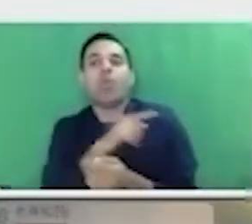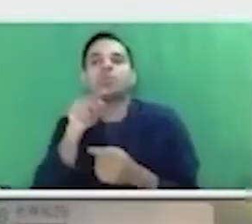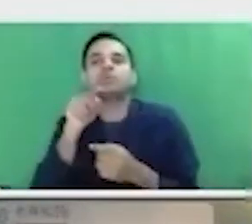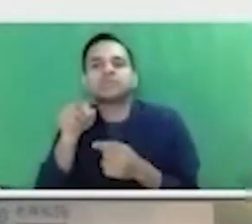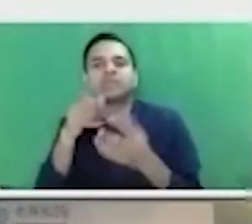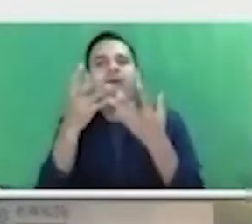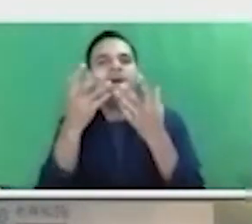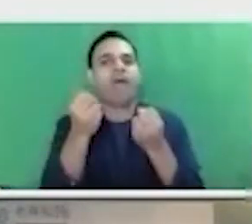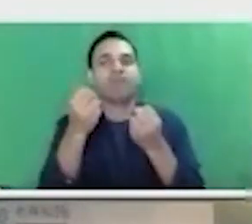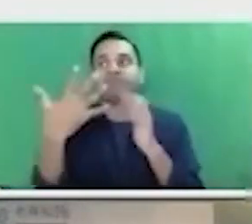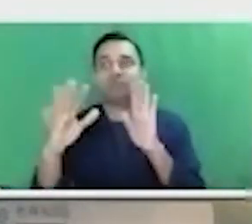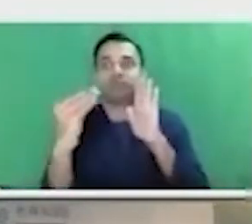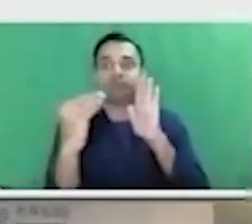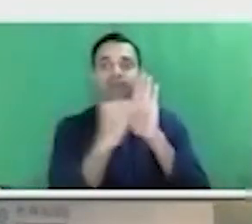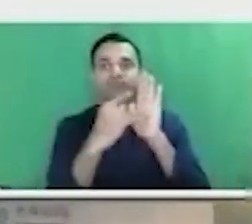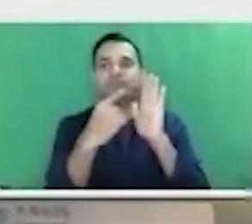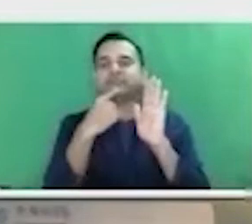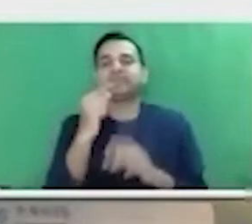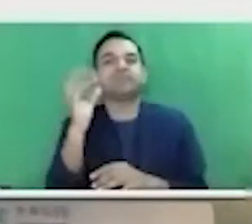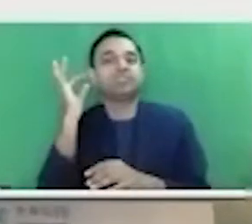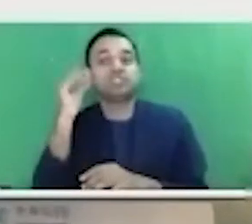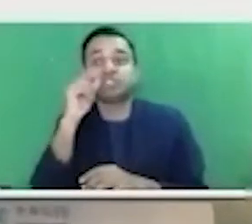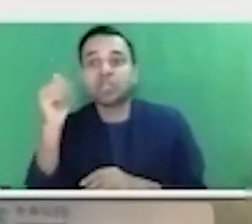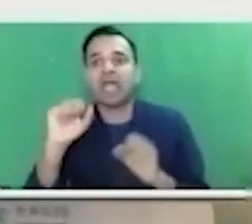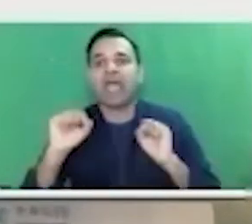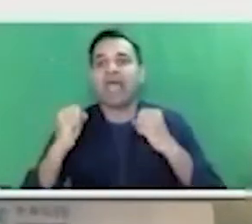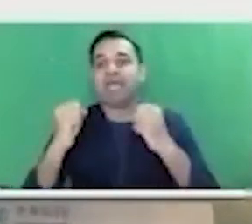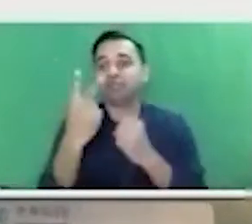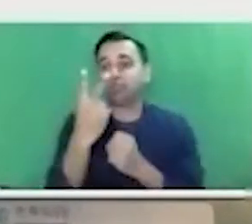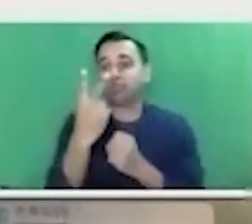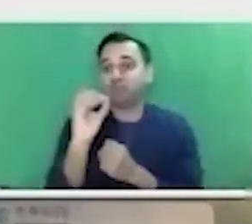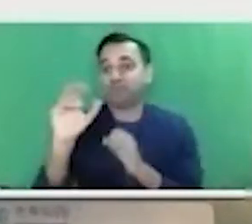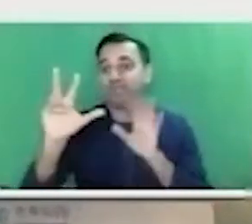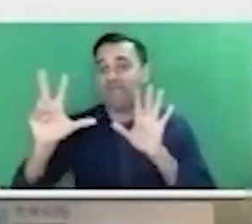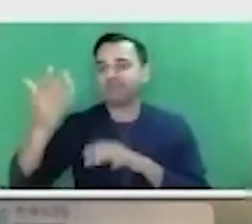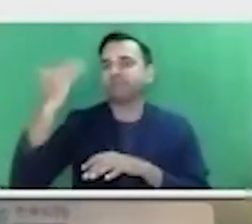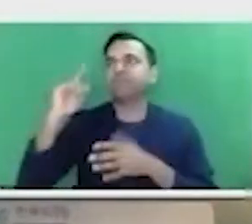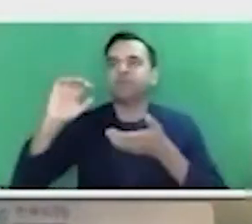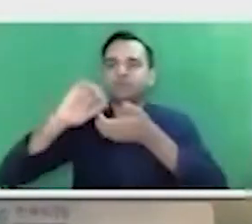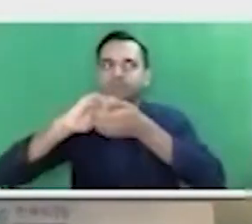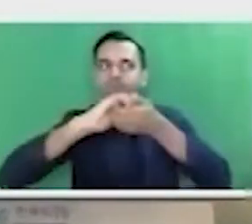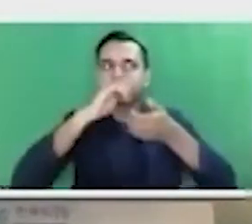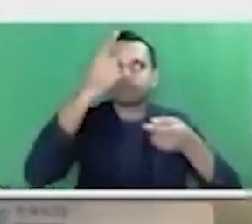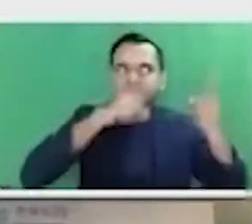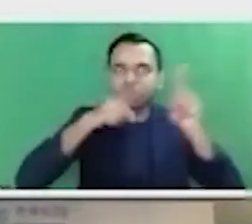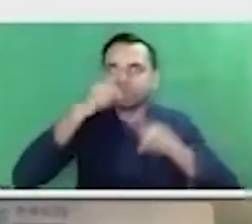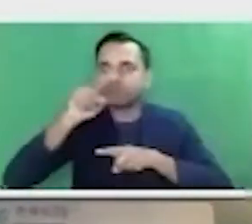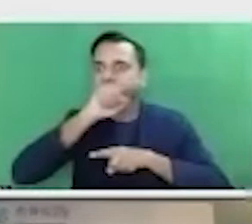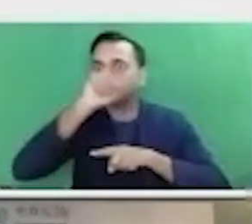كما بدأنا الأجندة الخاصة من 2015 إلى 2020 وسنستمر فيما